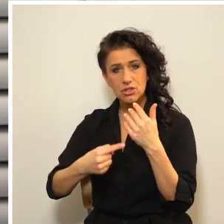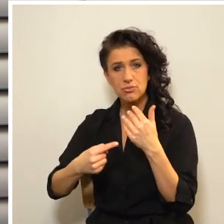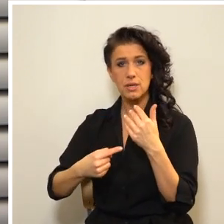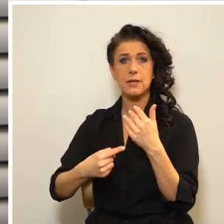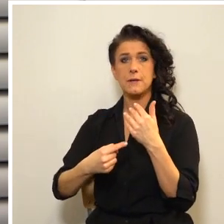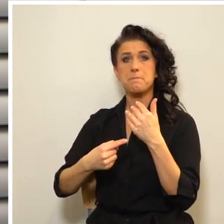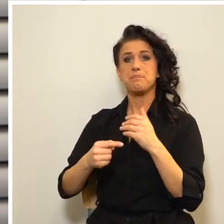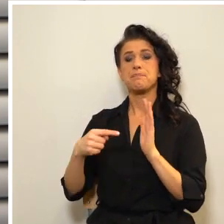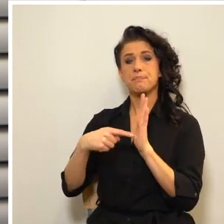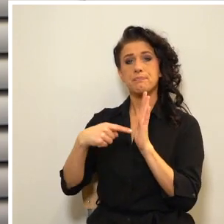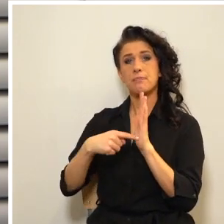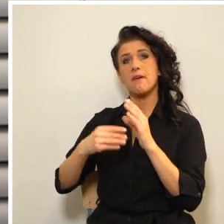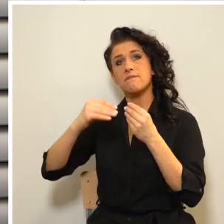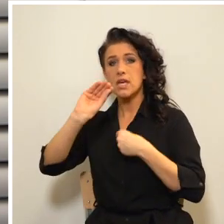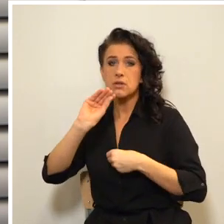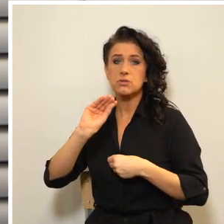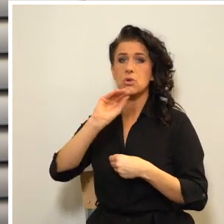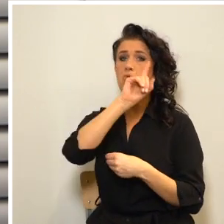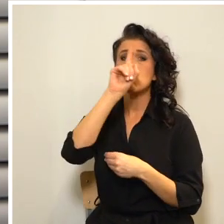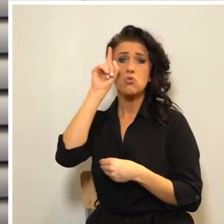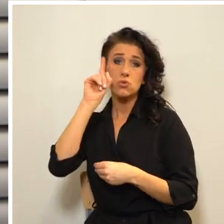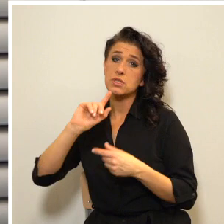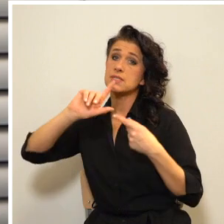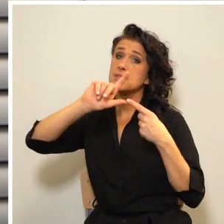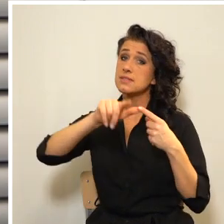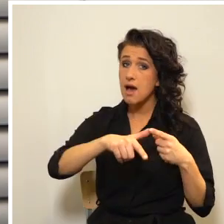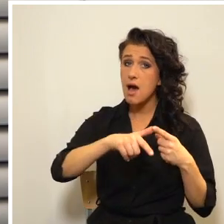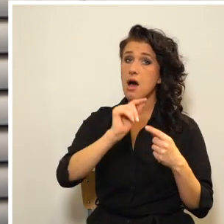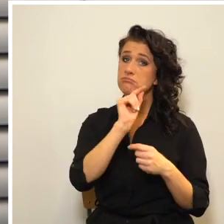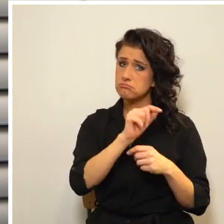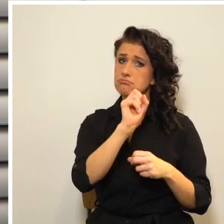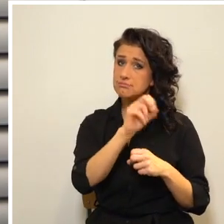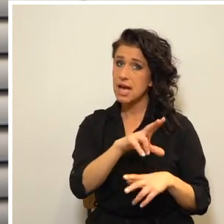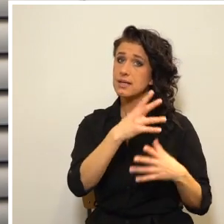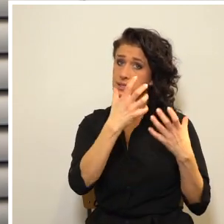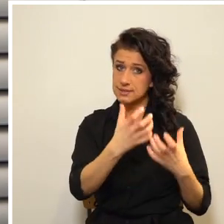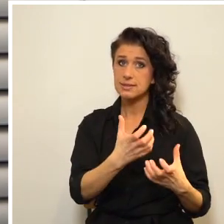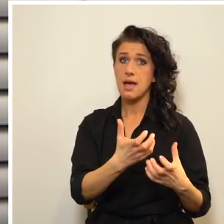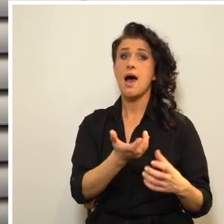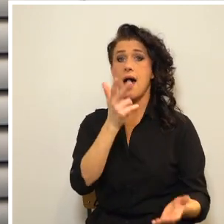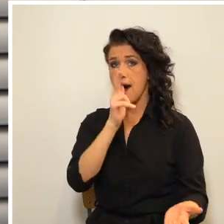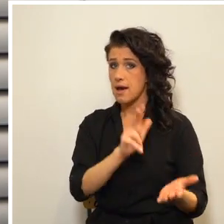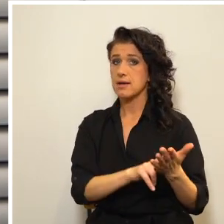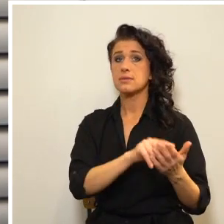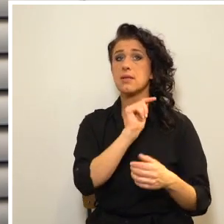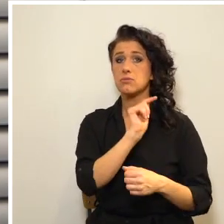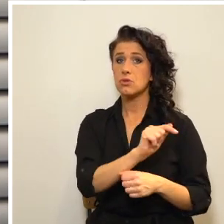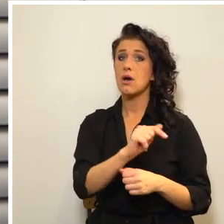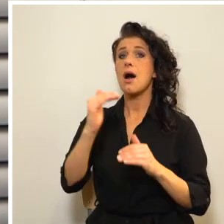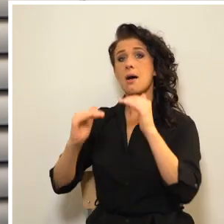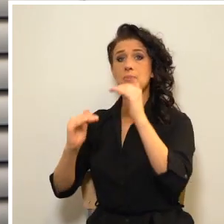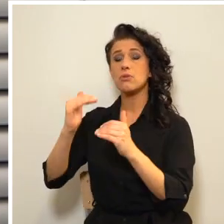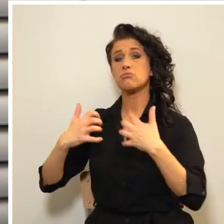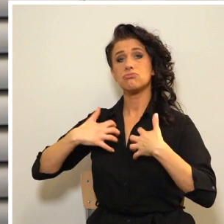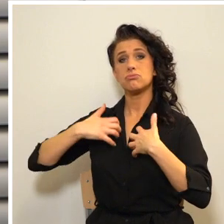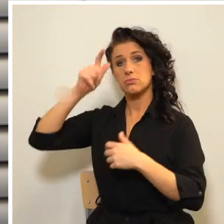większość ludzi jest za natomiast natomiast rzeczywiście na poziomie realnego życia społecznego jest ich mało